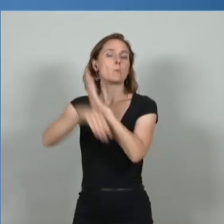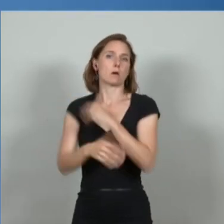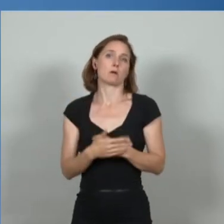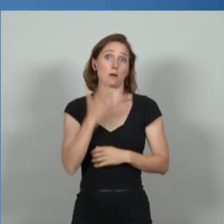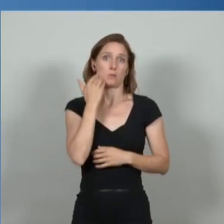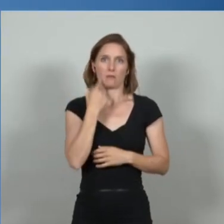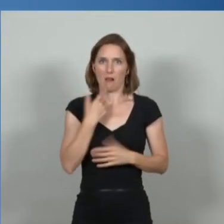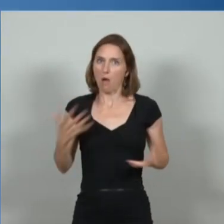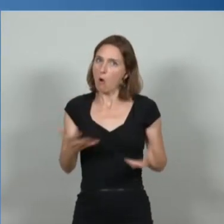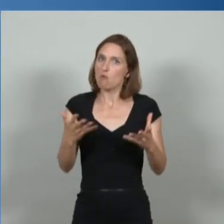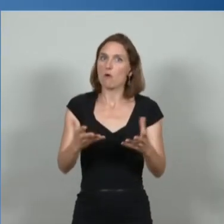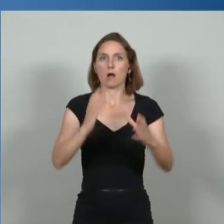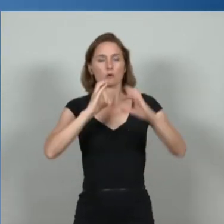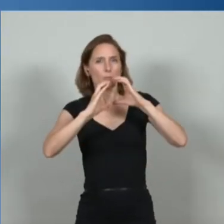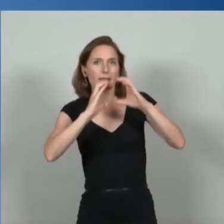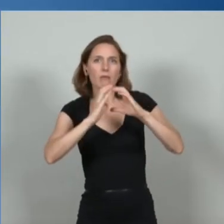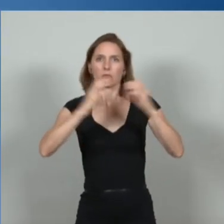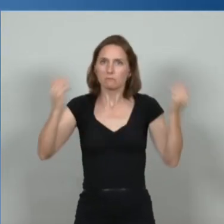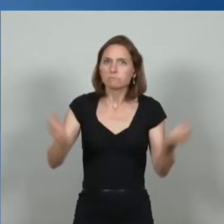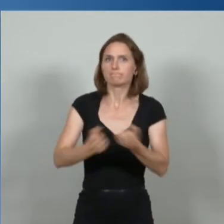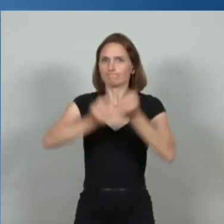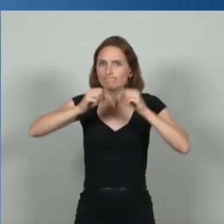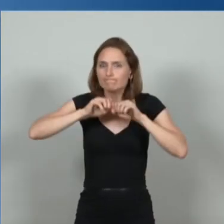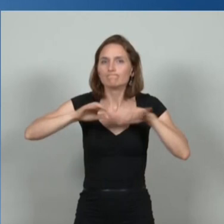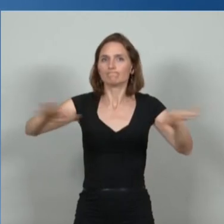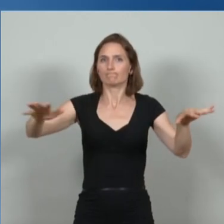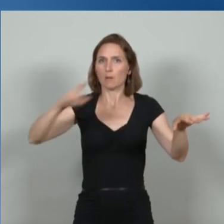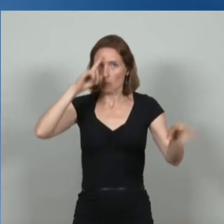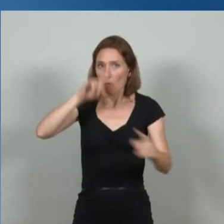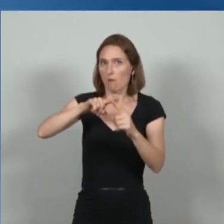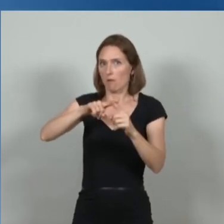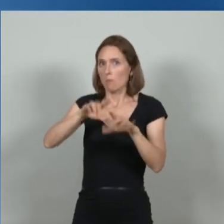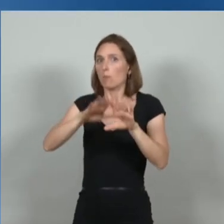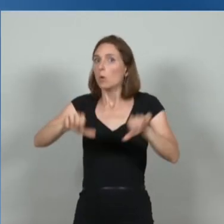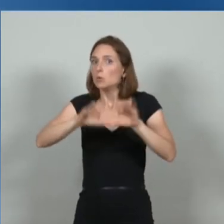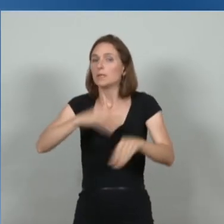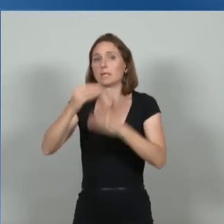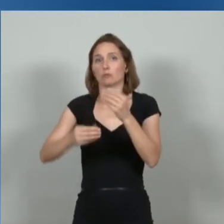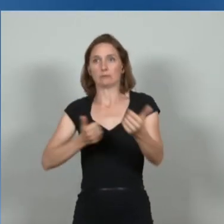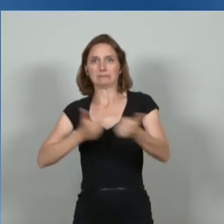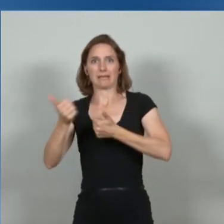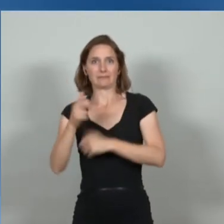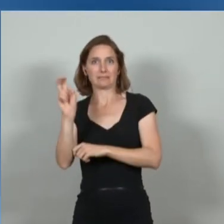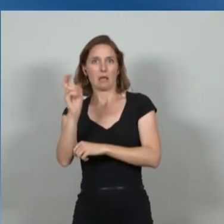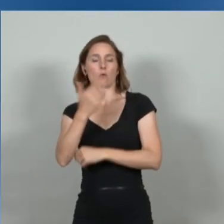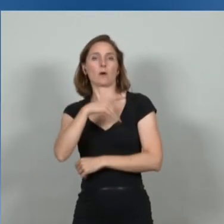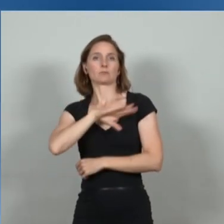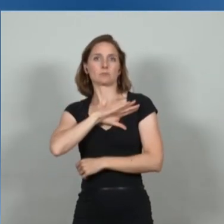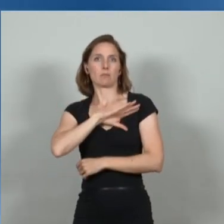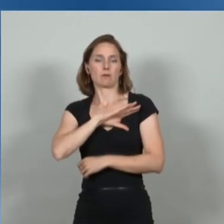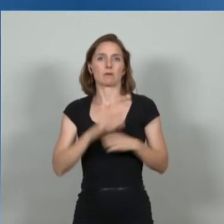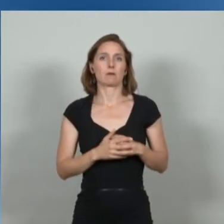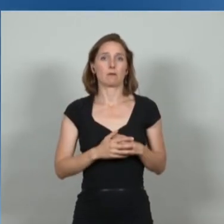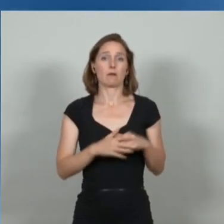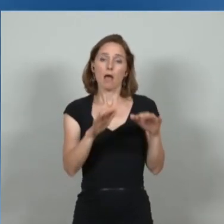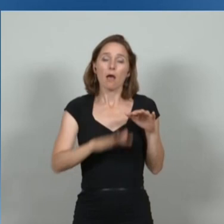la communication autour des produits services et comportements éco-responsables les citoyens et citoyens ne doivent pas faire plus